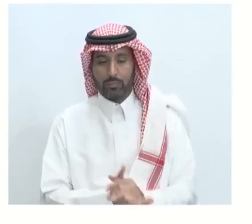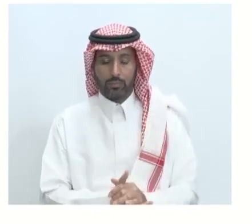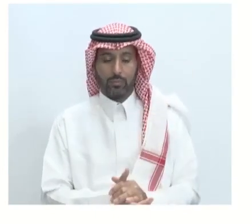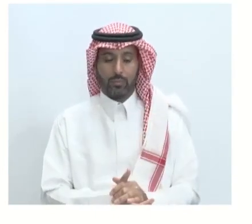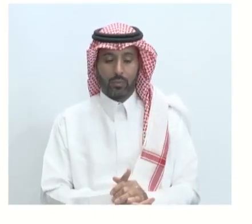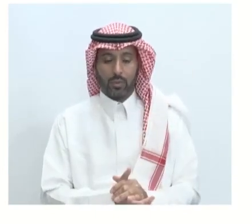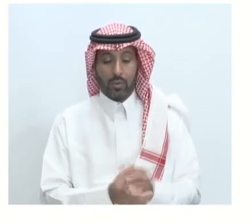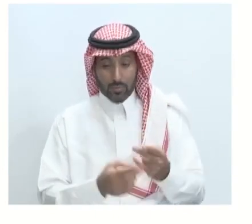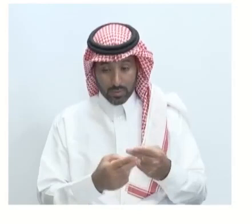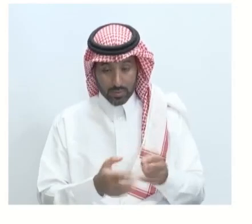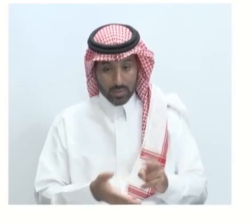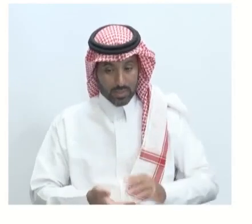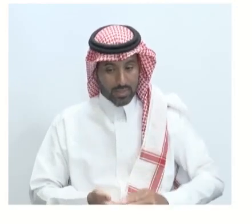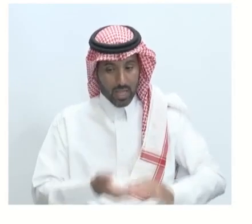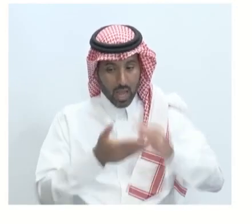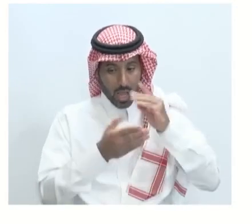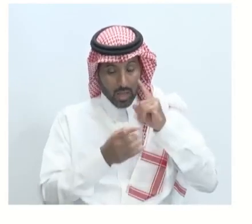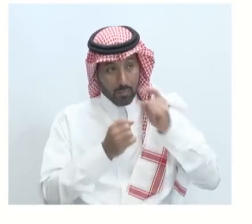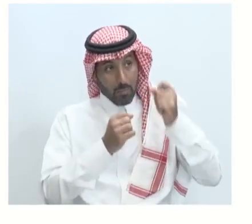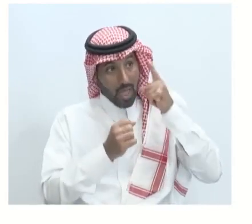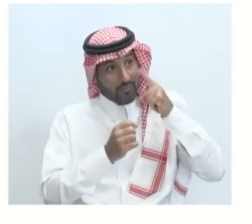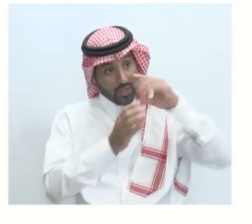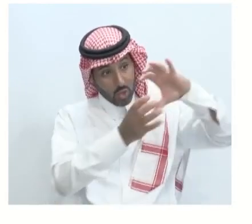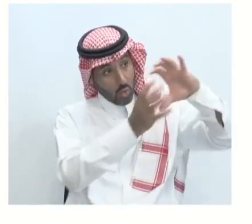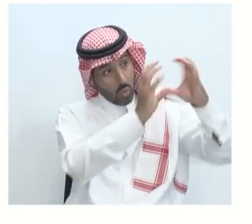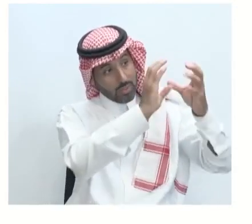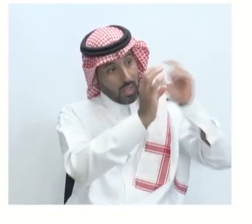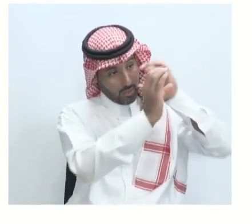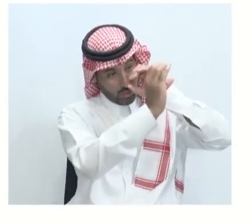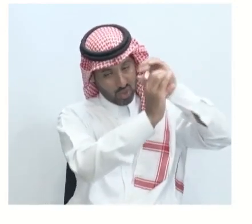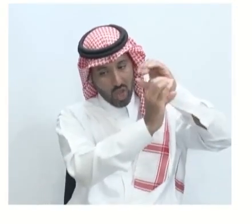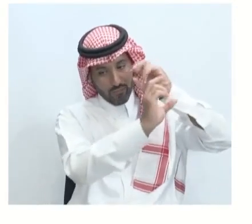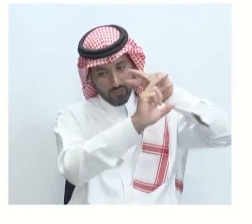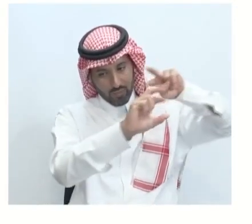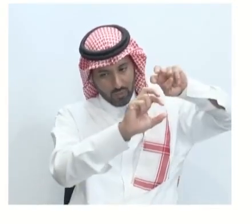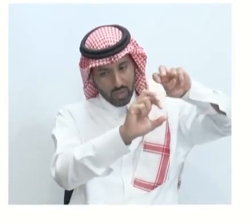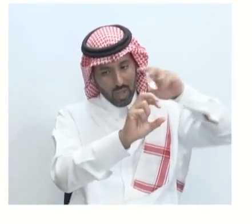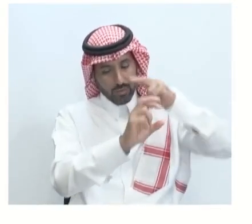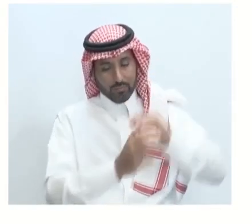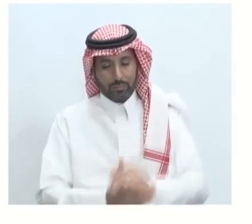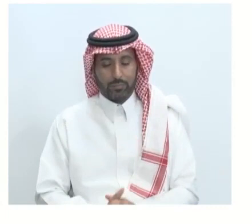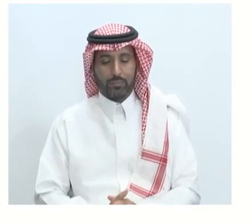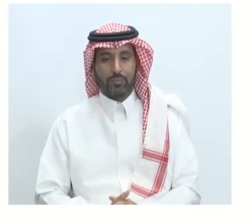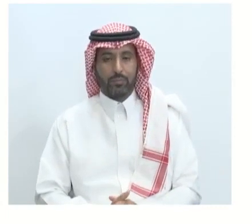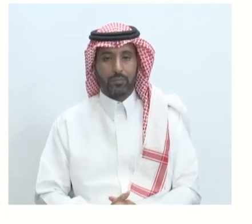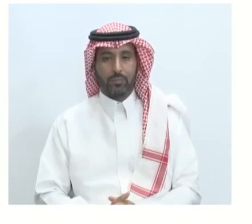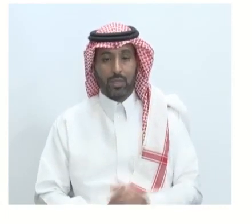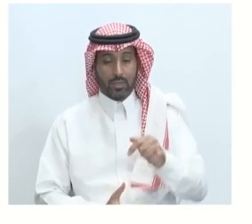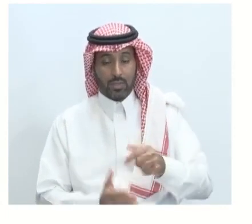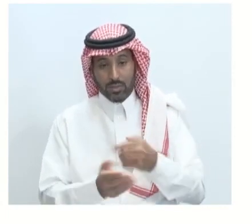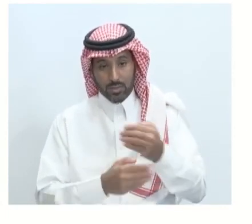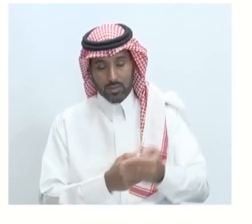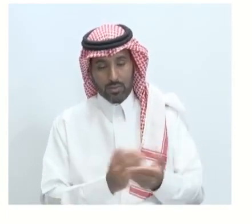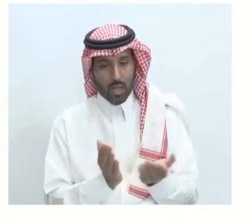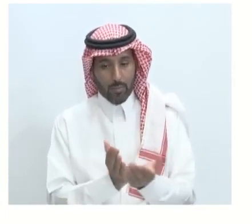الاجرام البعيده باستخدام نطاقات مختلفه من الطيف ايضا في درسنا السابق